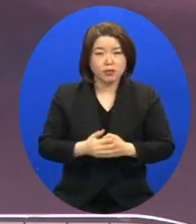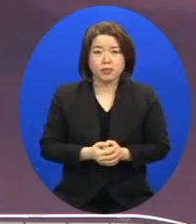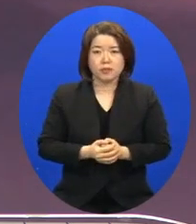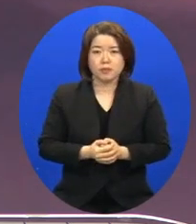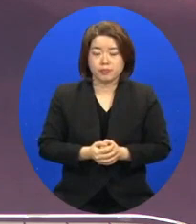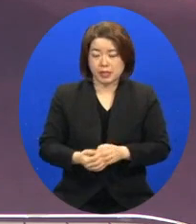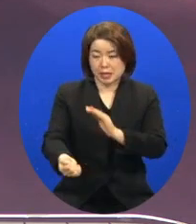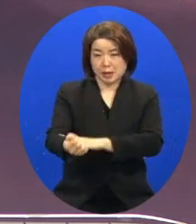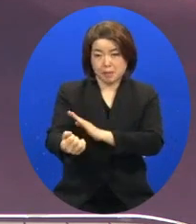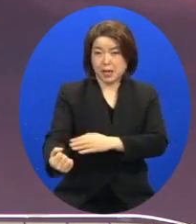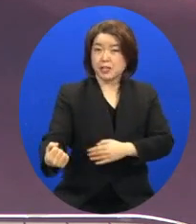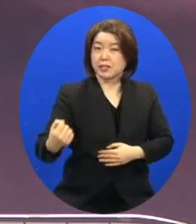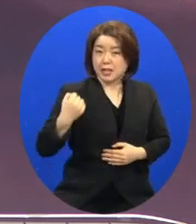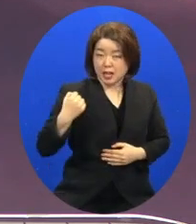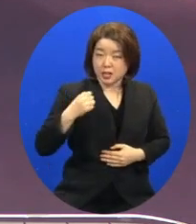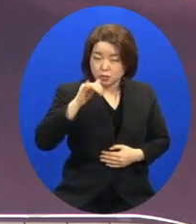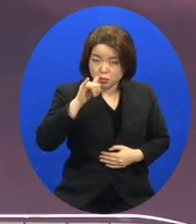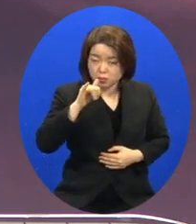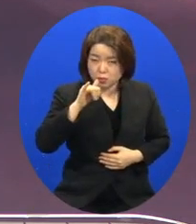팔은 안으로 굽는다.